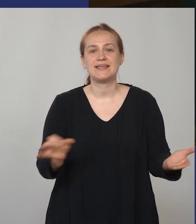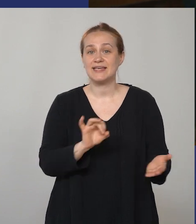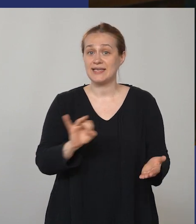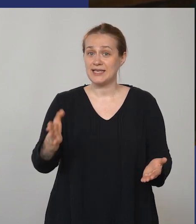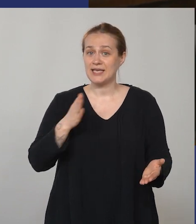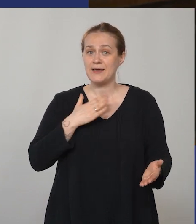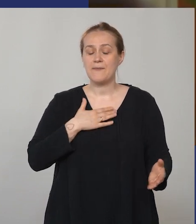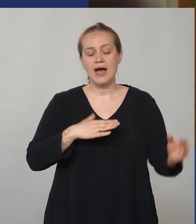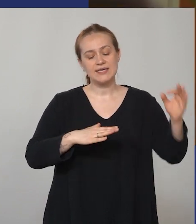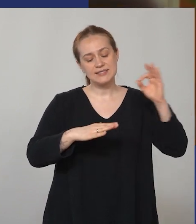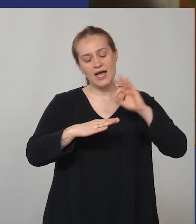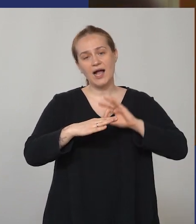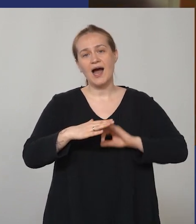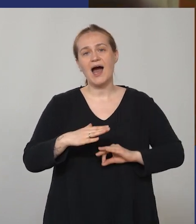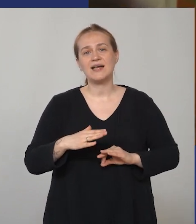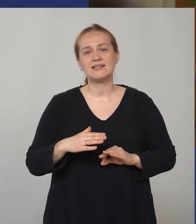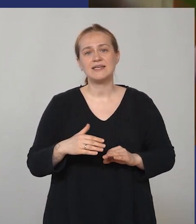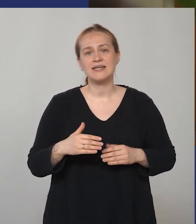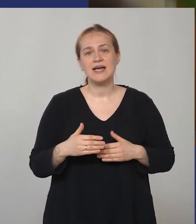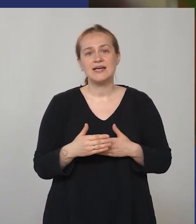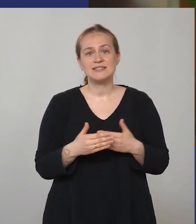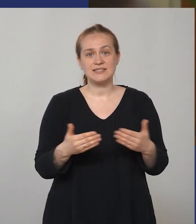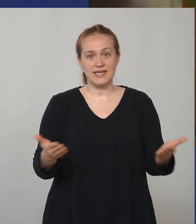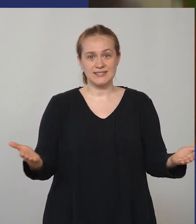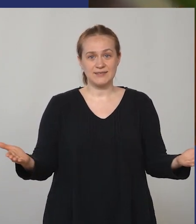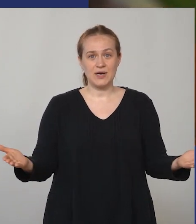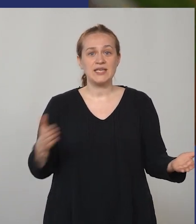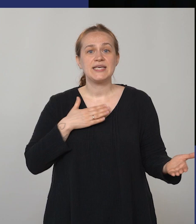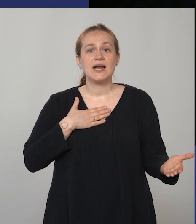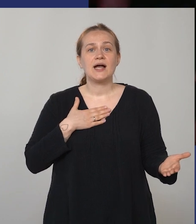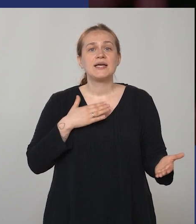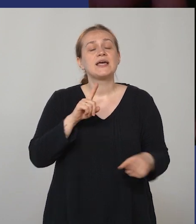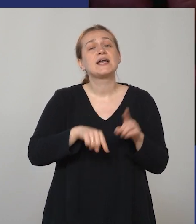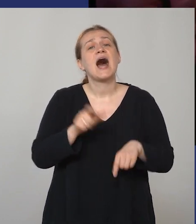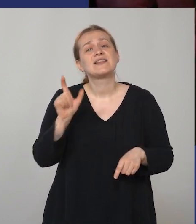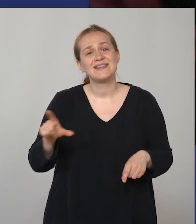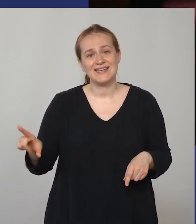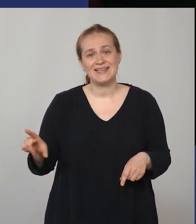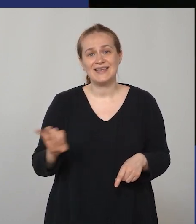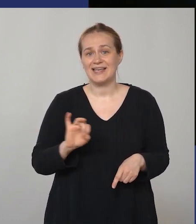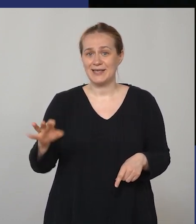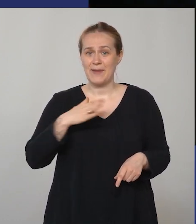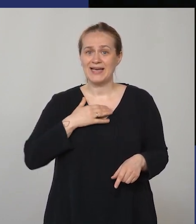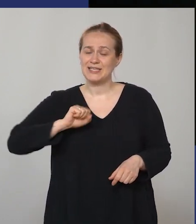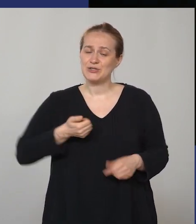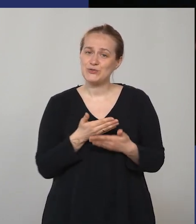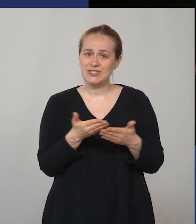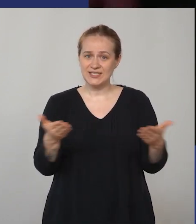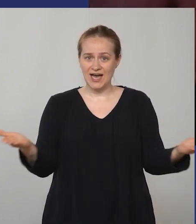рассветы и мои закаты, здесь мои родные.